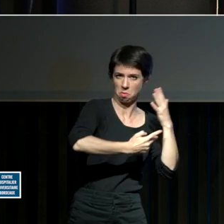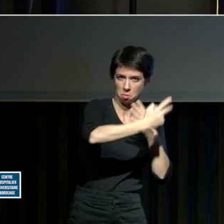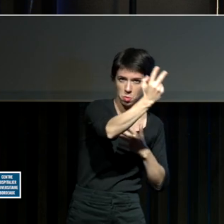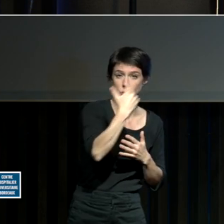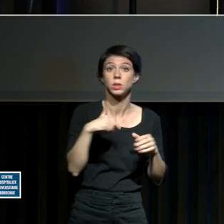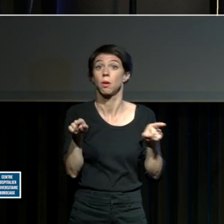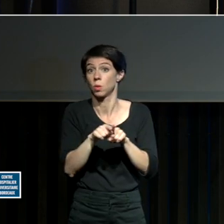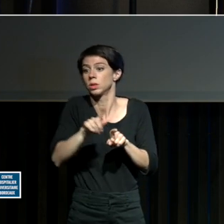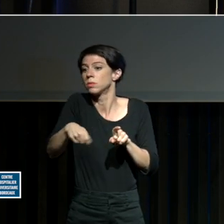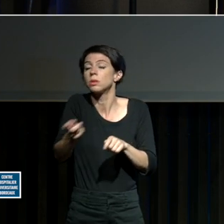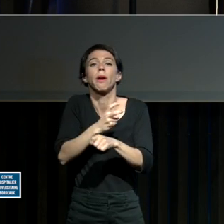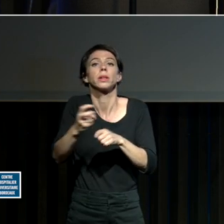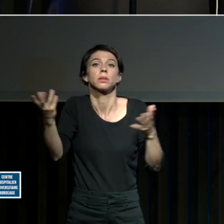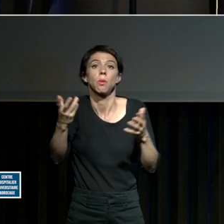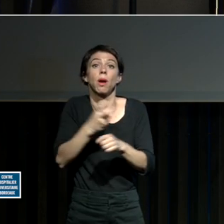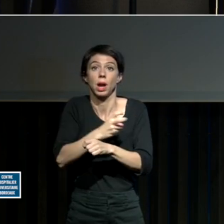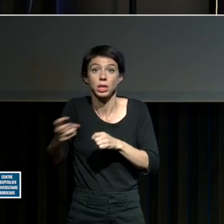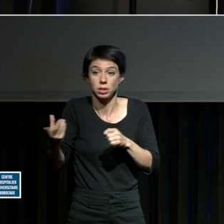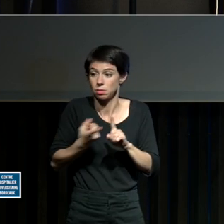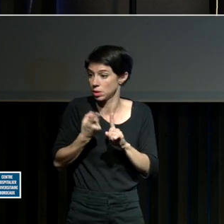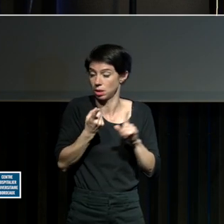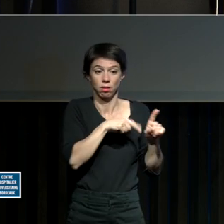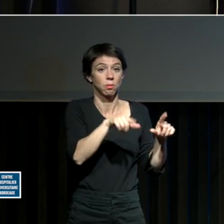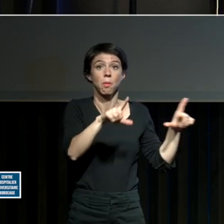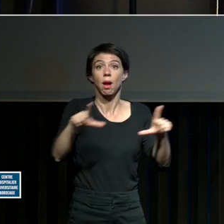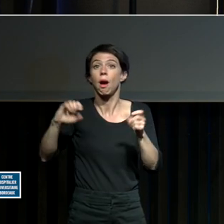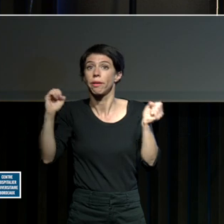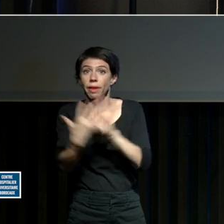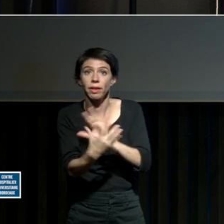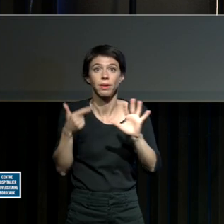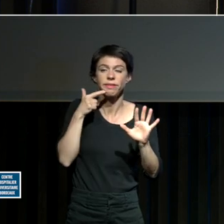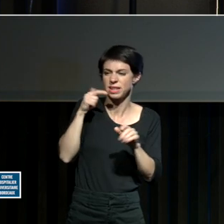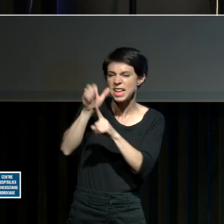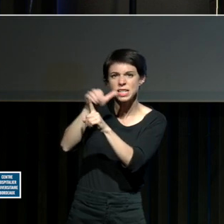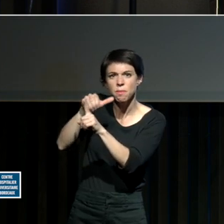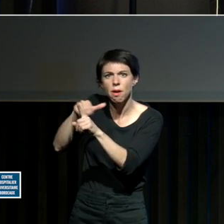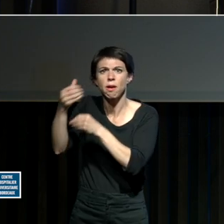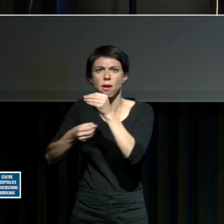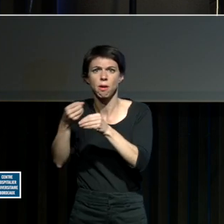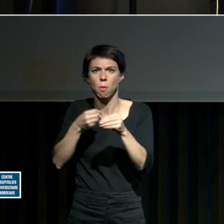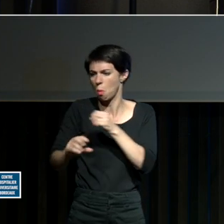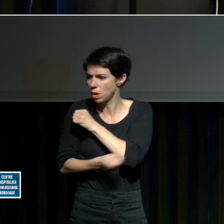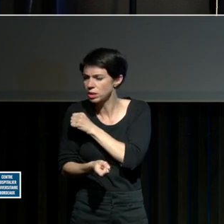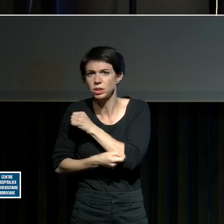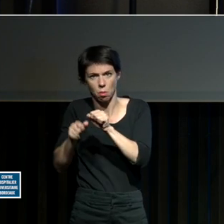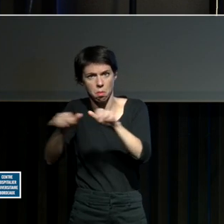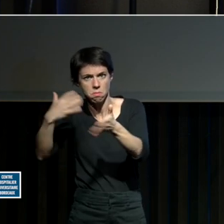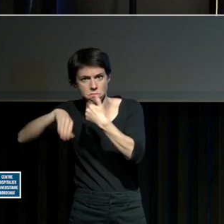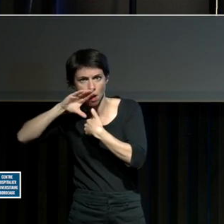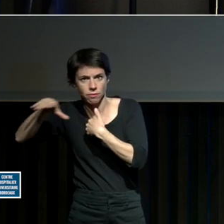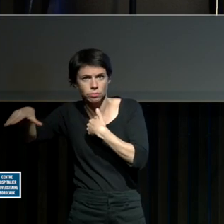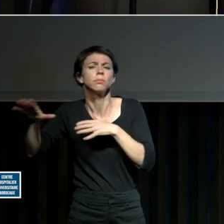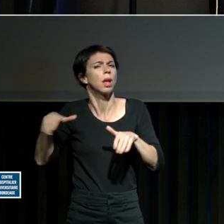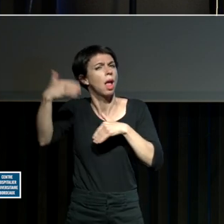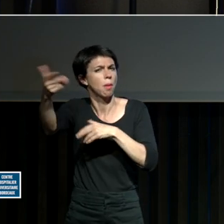risque addictif dont nous allons plus particulièrement parler ce soir. Mais à côté, de façon parallèle à ces effets